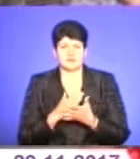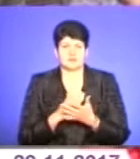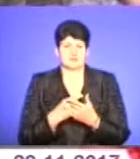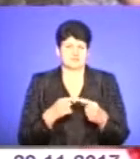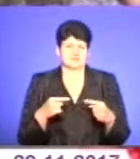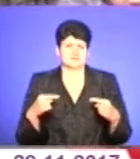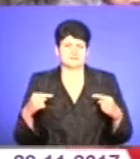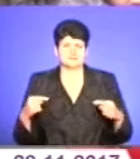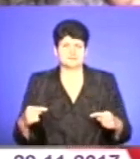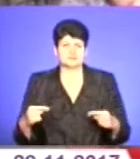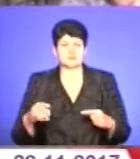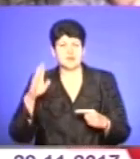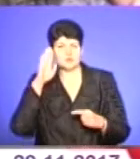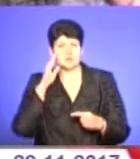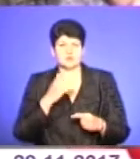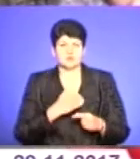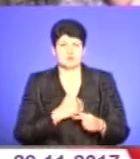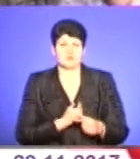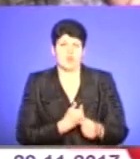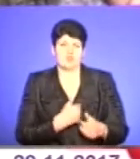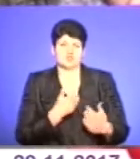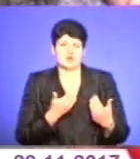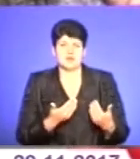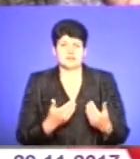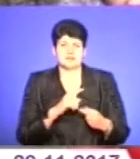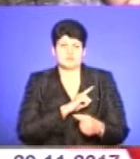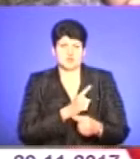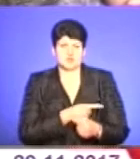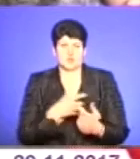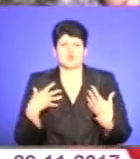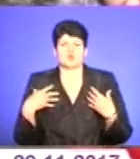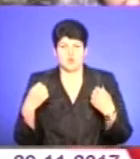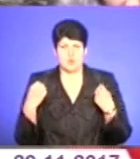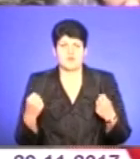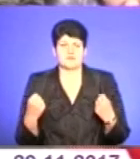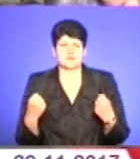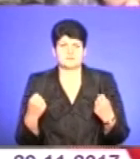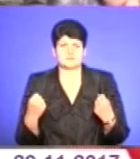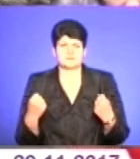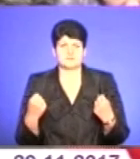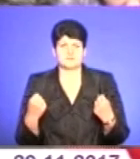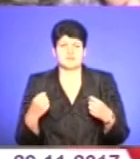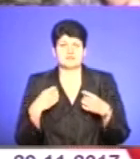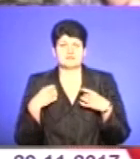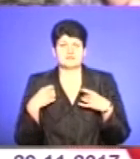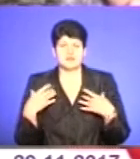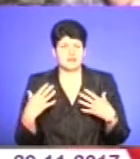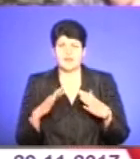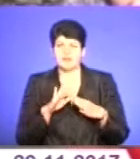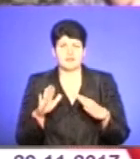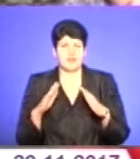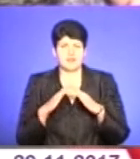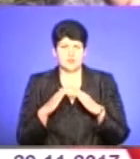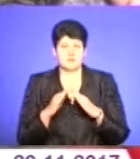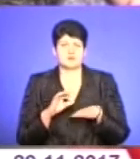заборонених речей. Хлопцям хотілося б побажати міцного здоров'я, щоб свята хоч і не вдома, але щоб